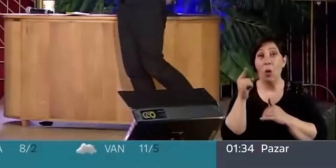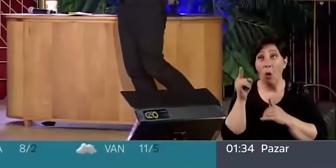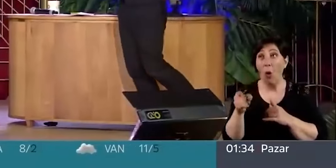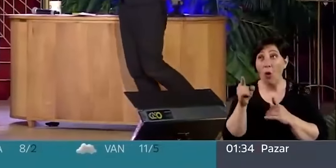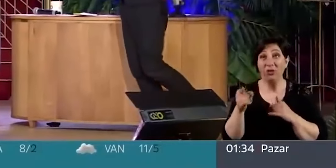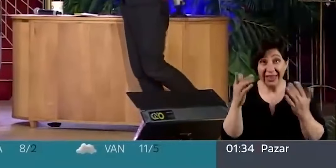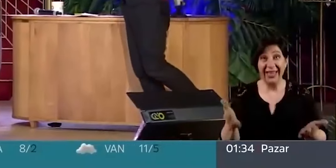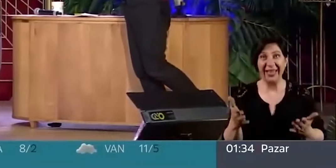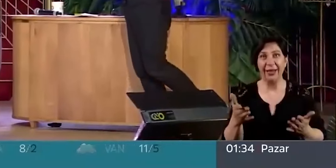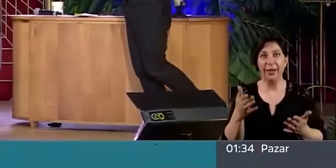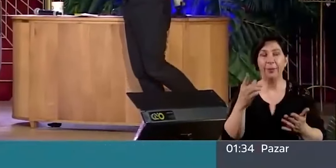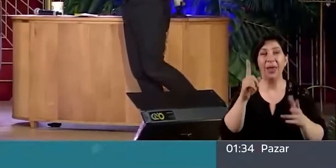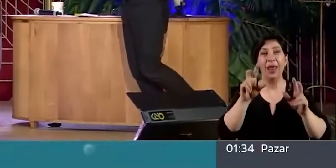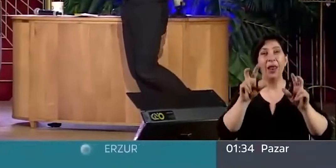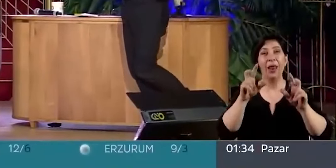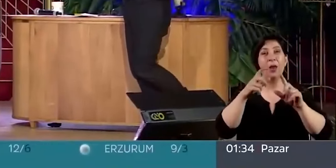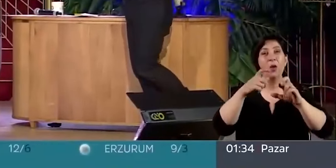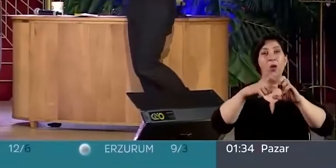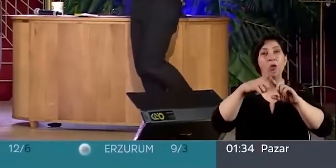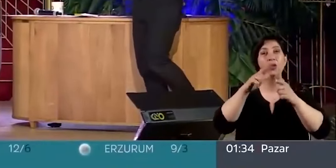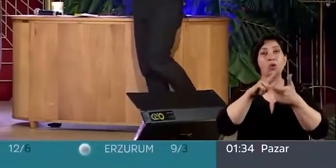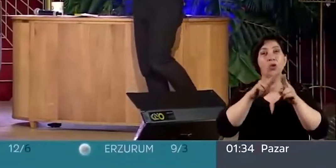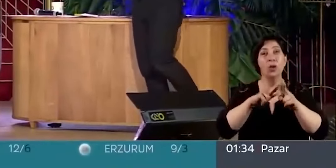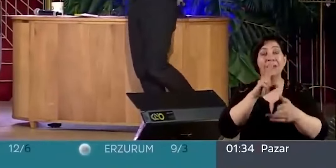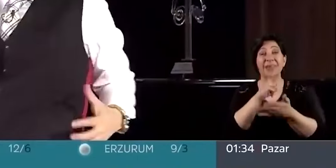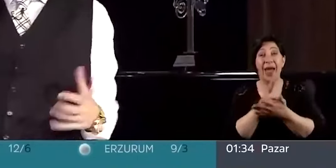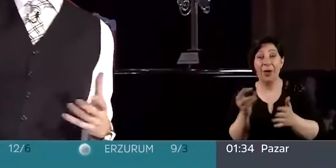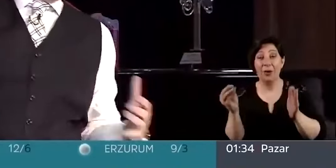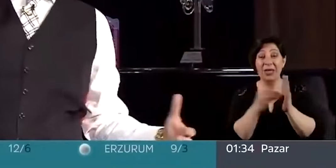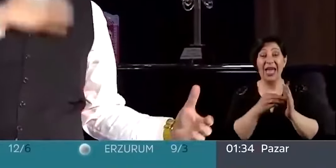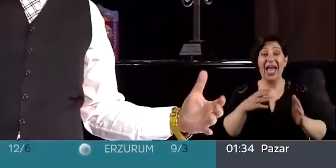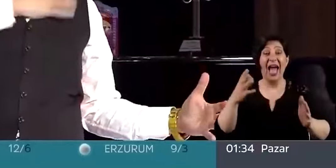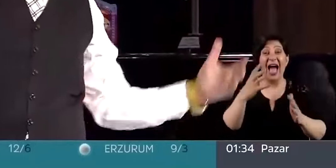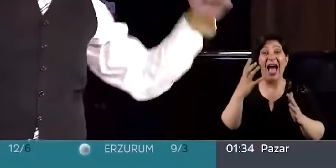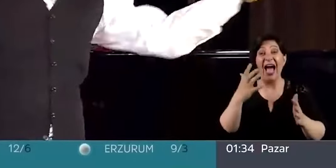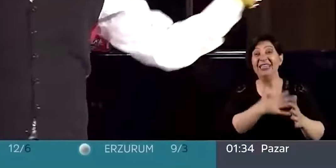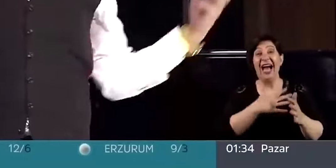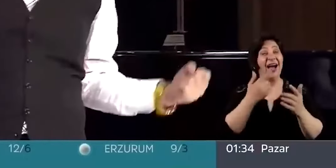Oradaki, orada böyle bir radyo televizyon üst kurulu kararı uyguluyor. Bak,